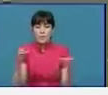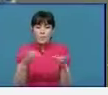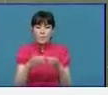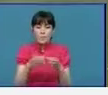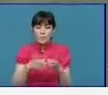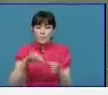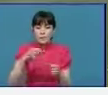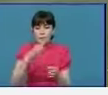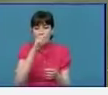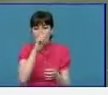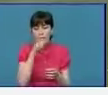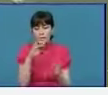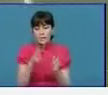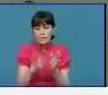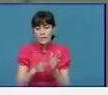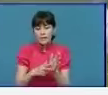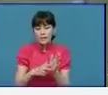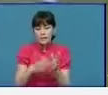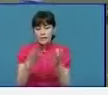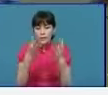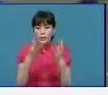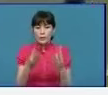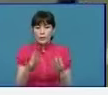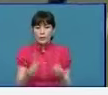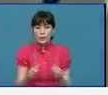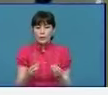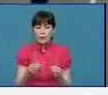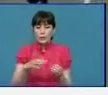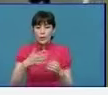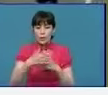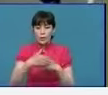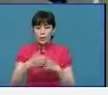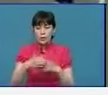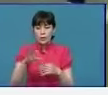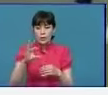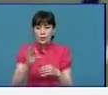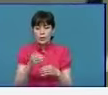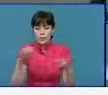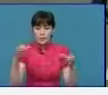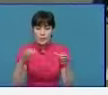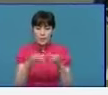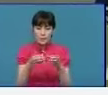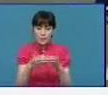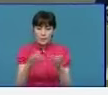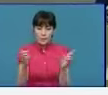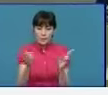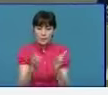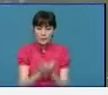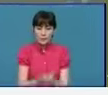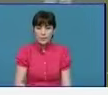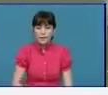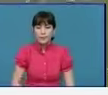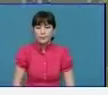мамыр айының 8-ші жұлдызында сырт алаңда Көкшетаудың Оқжетпес командасымен өткізеді.